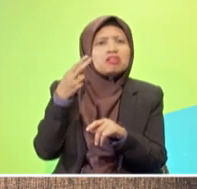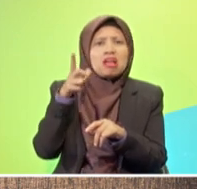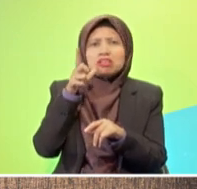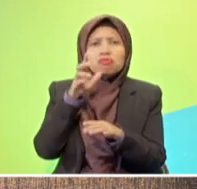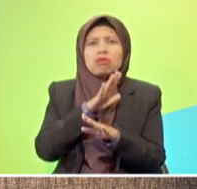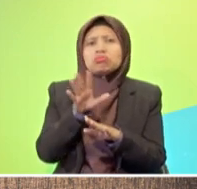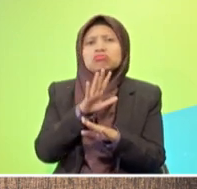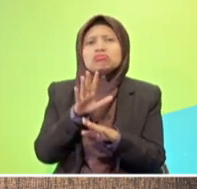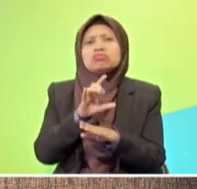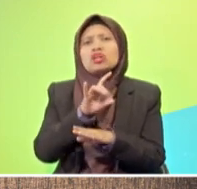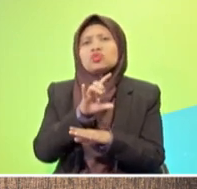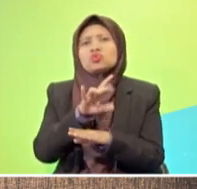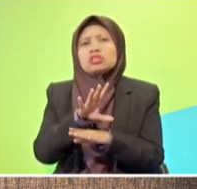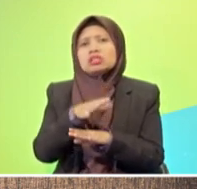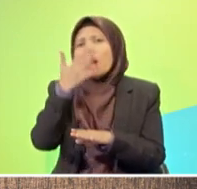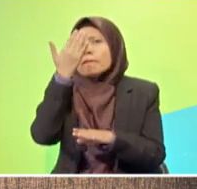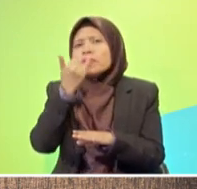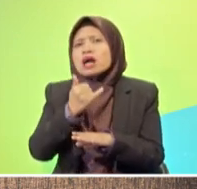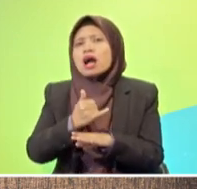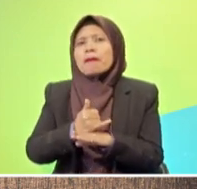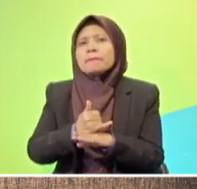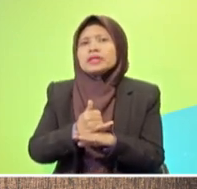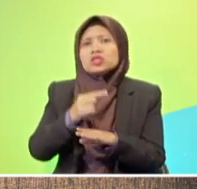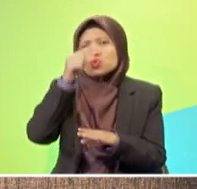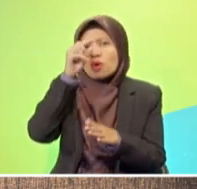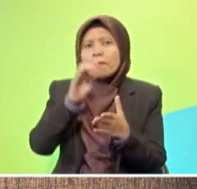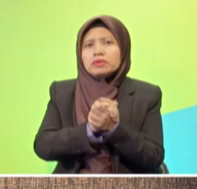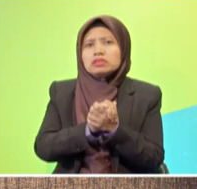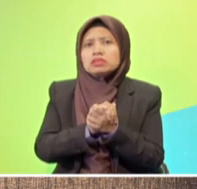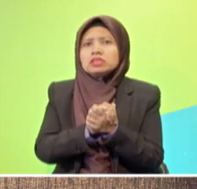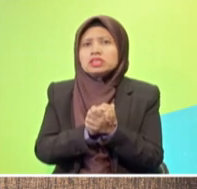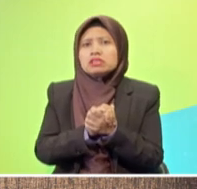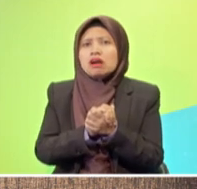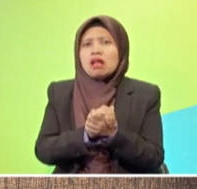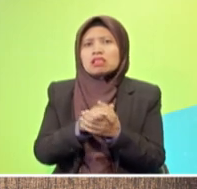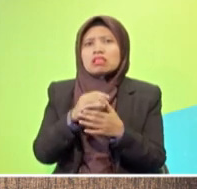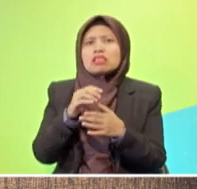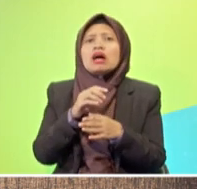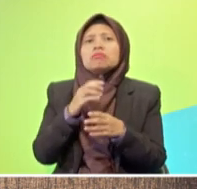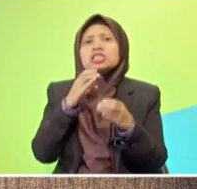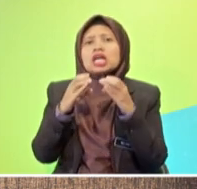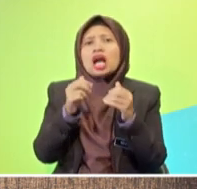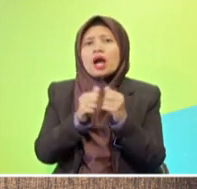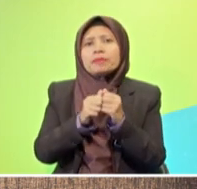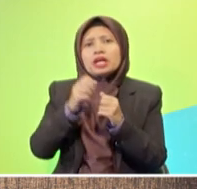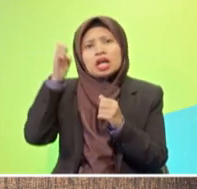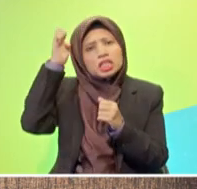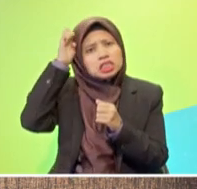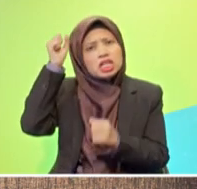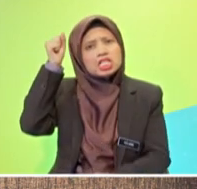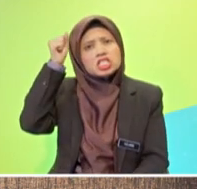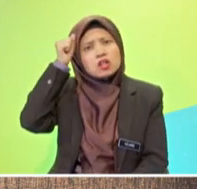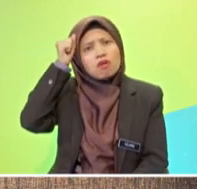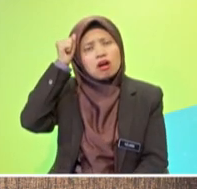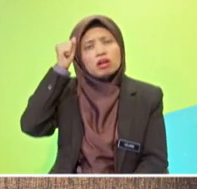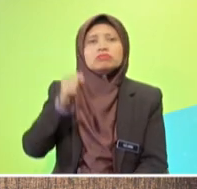sampai bila ke Abang hendak bermusuh dengan itu selama ini Dia banyak membantu kita ya murid telah